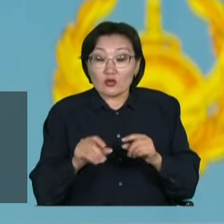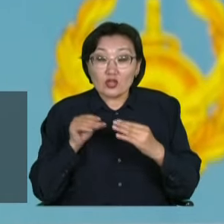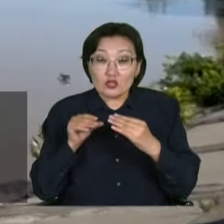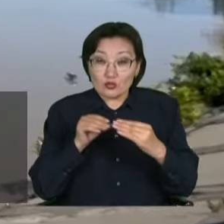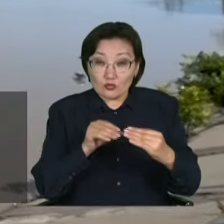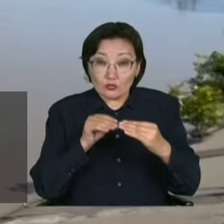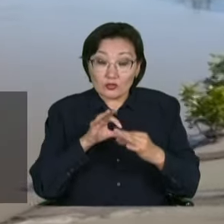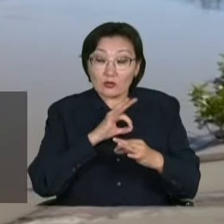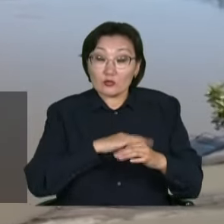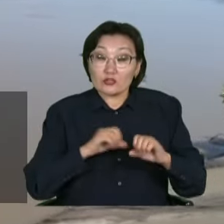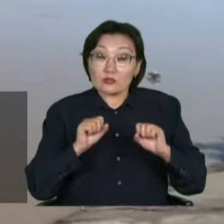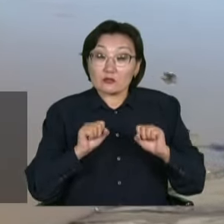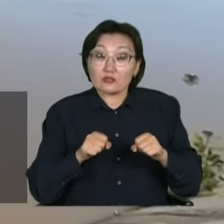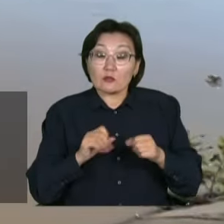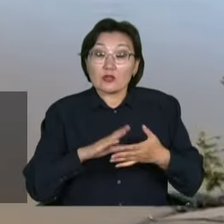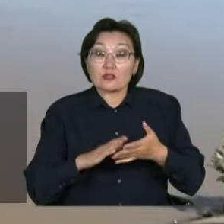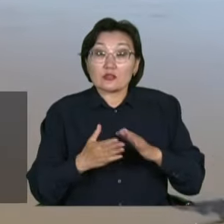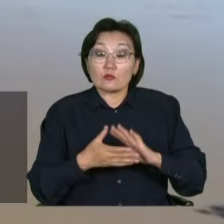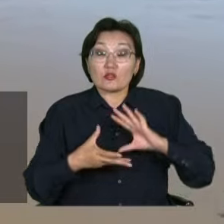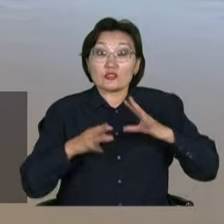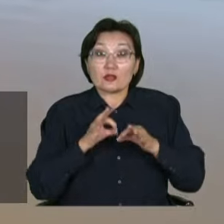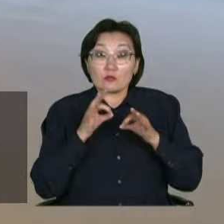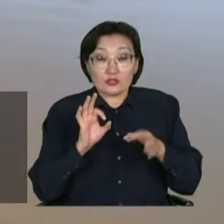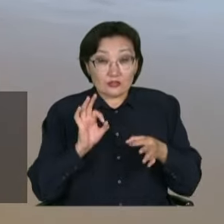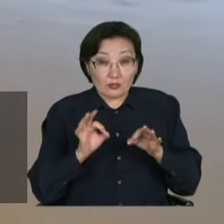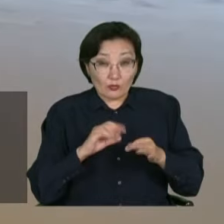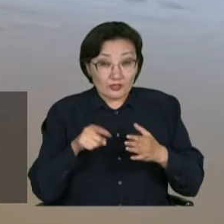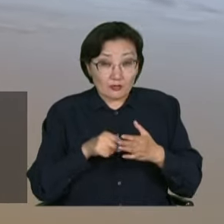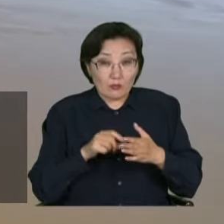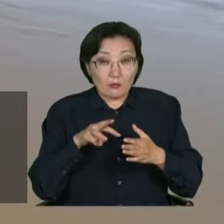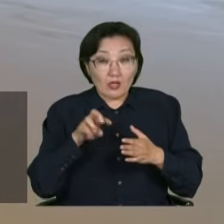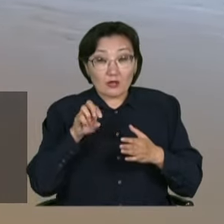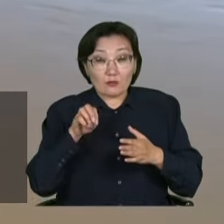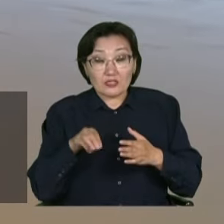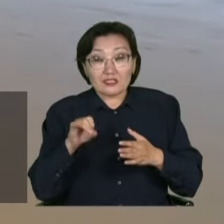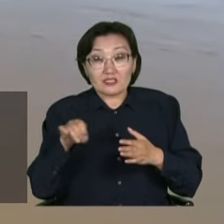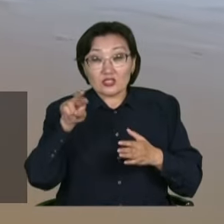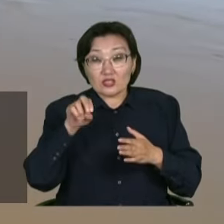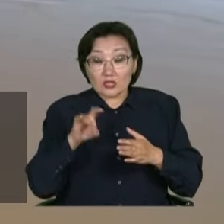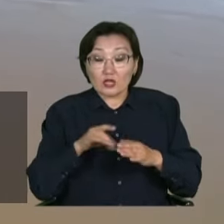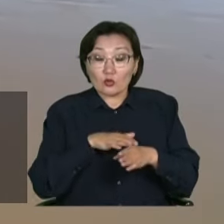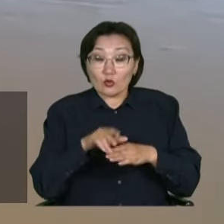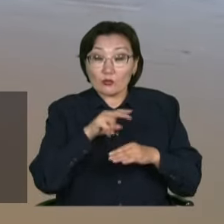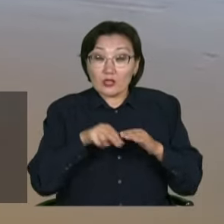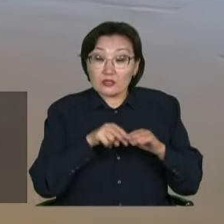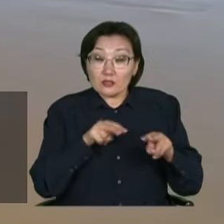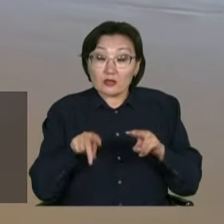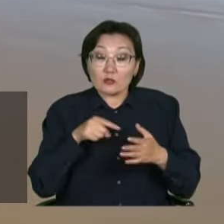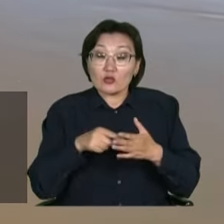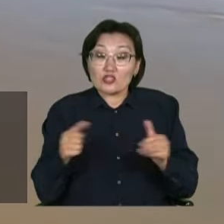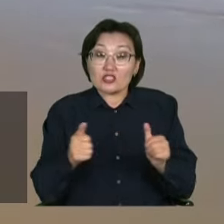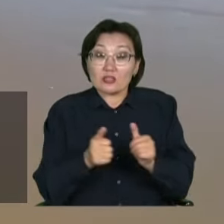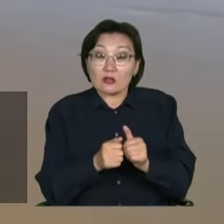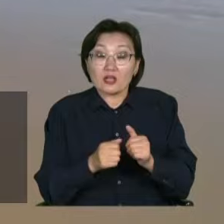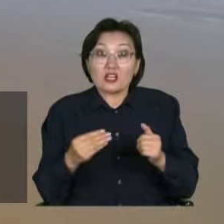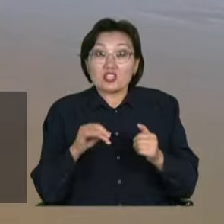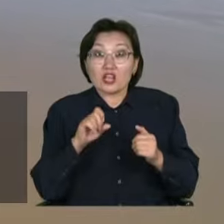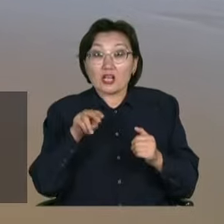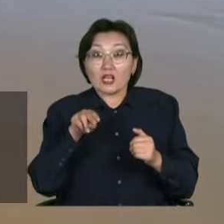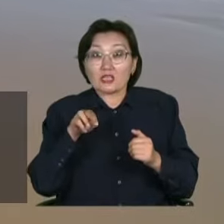жүруде. Аудандардағы ахуал жалпылама айтсақ қалыпты. Мәселен, Махамбет пен Индер толық бақылауда. Ал қалар кезіндегі Жаңаталап